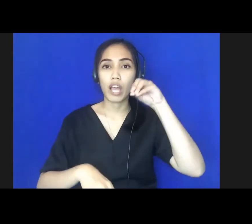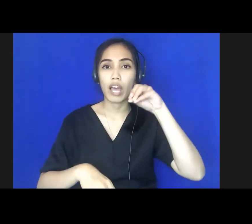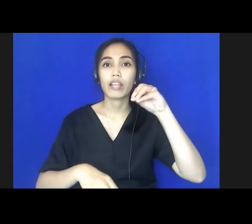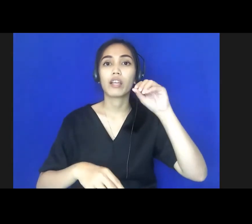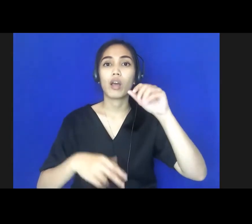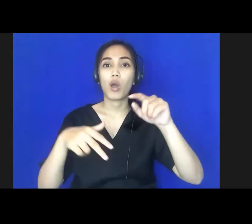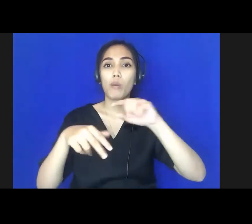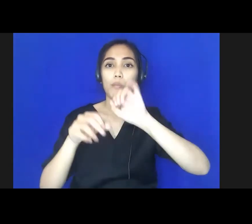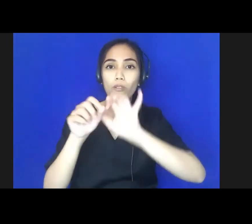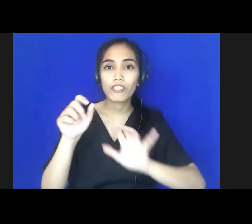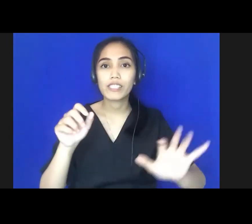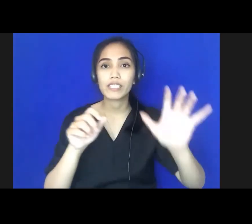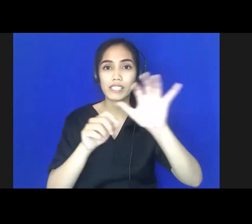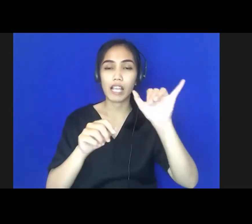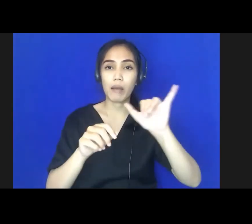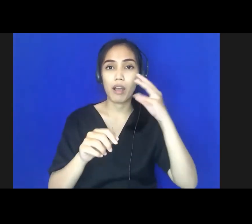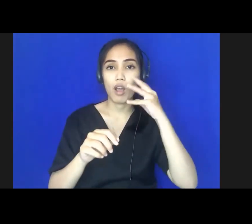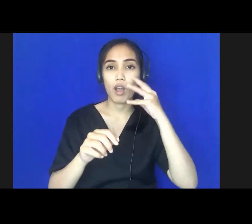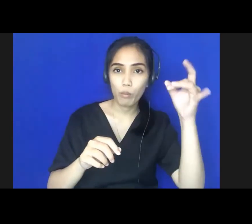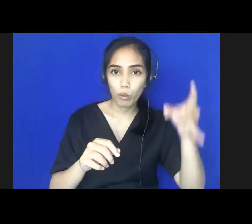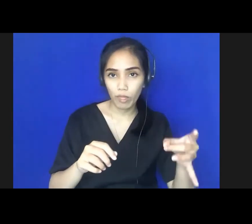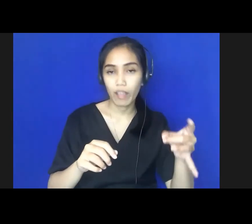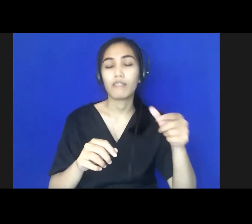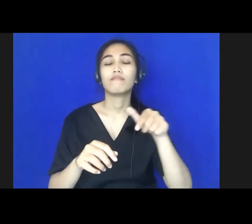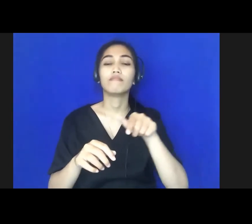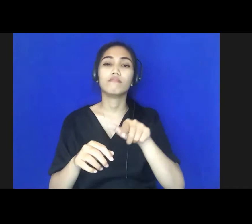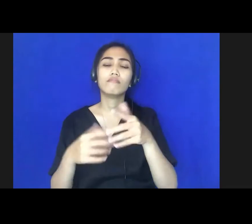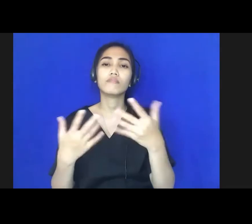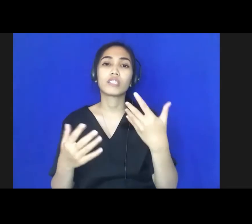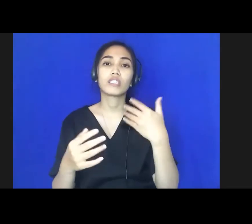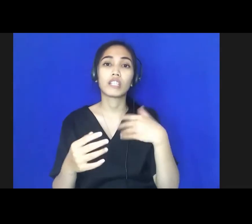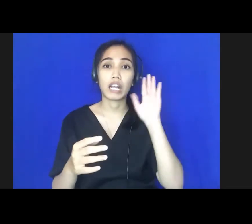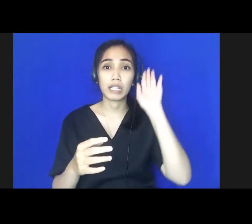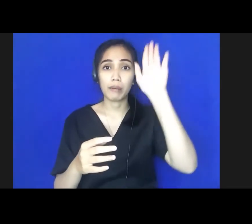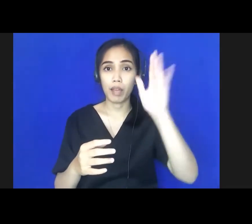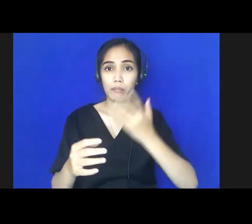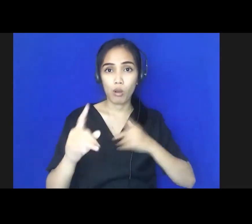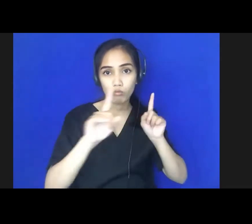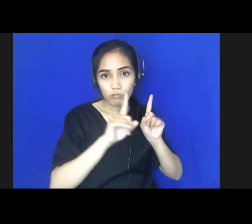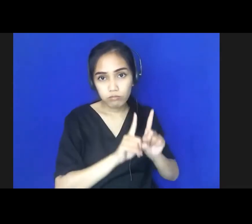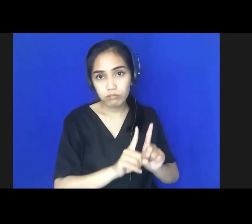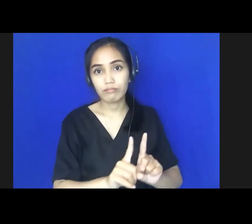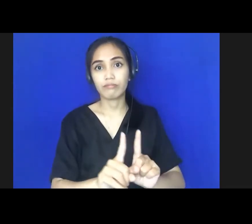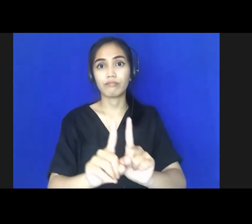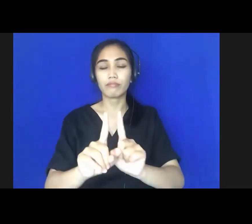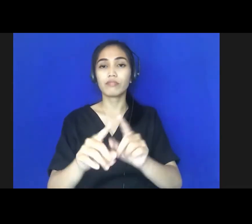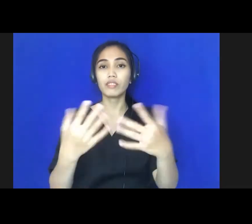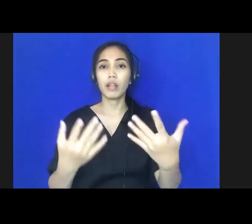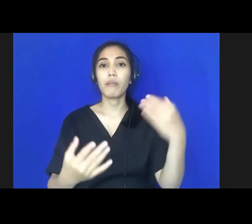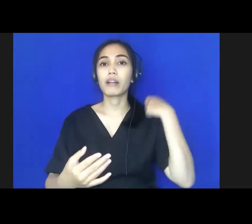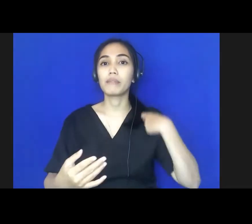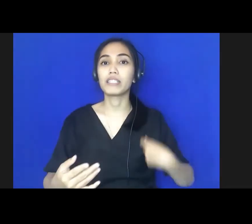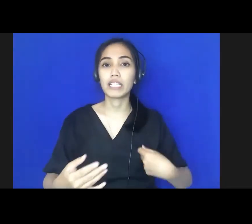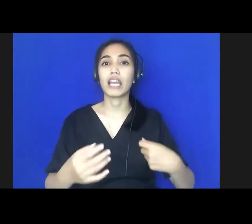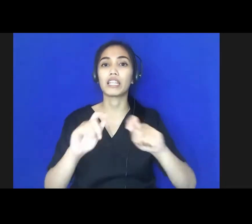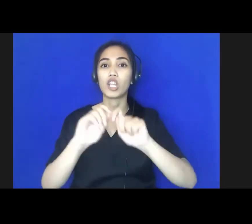kabupaten kota. Sehingga ke depannya kita akan mengawal konvergensi berbagai kementerian lembaga yang